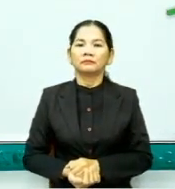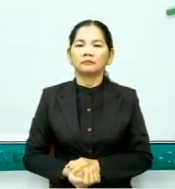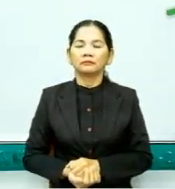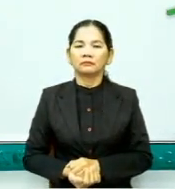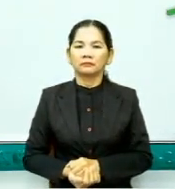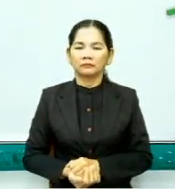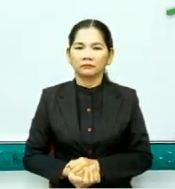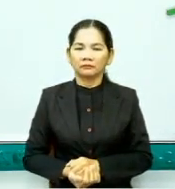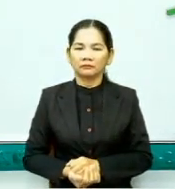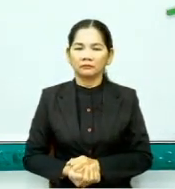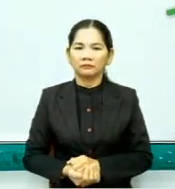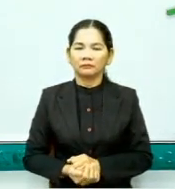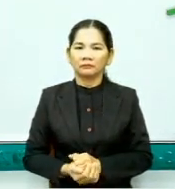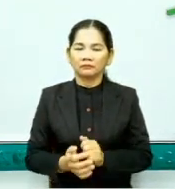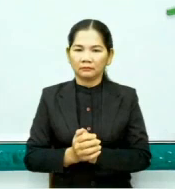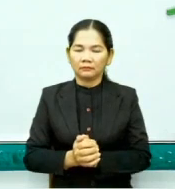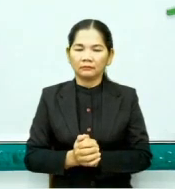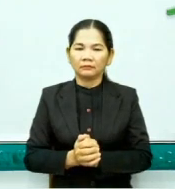Cá pra rộp.